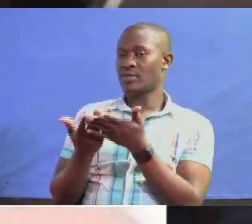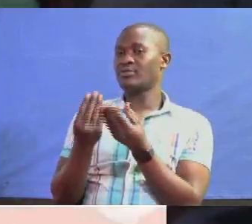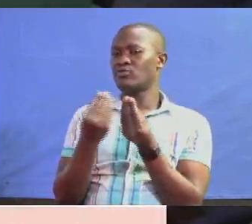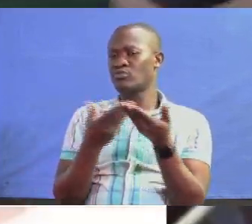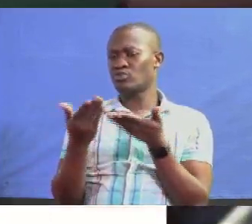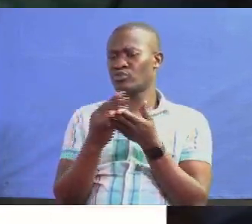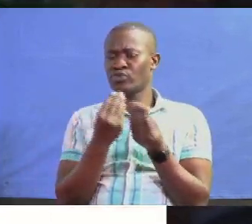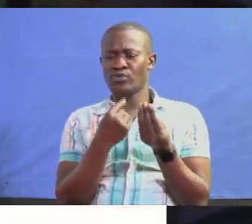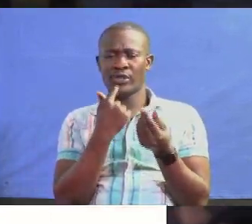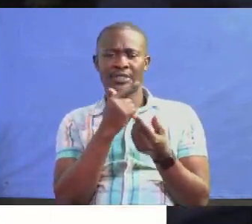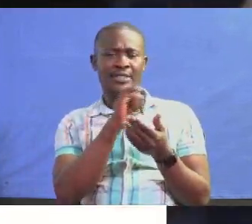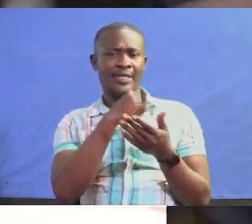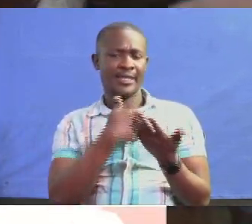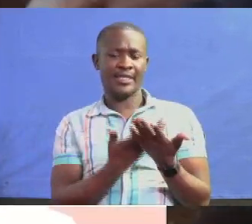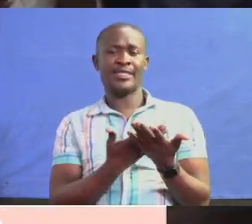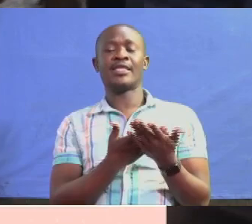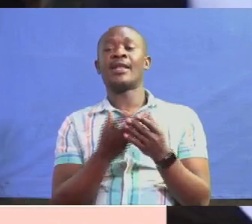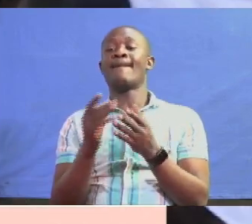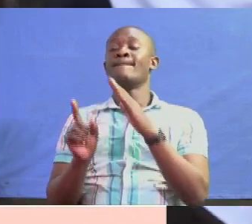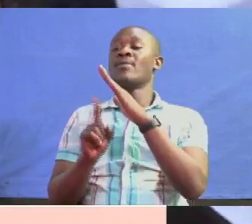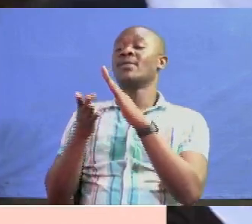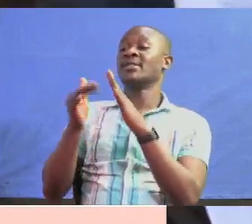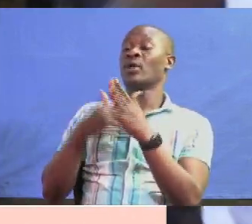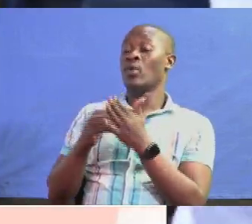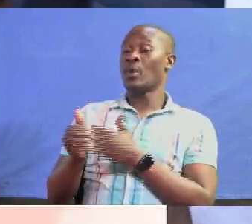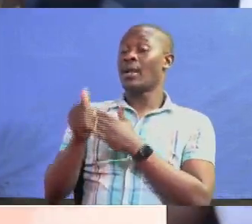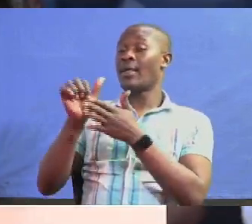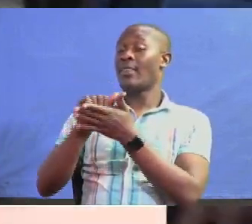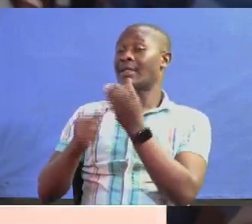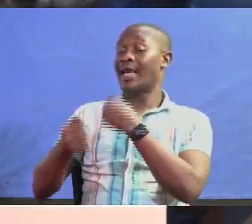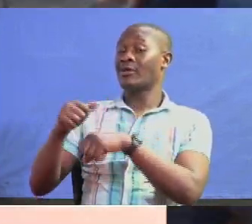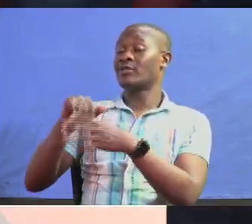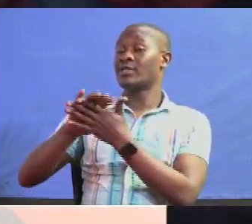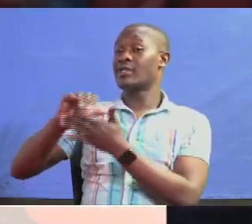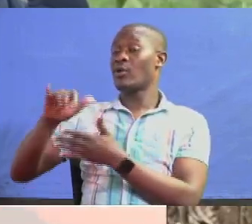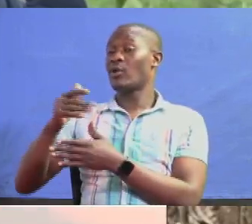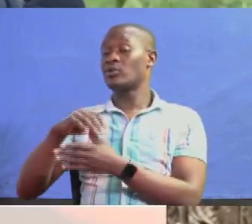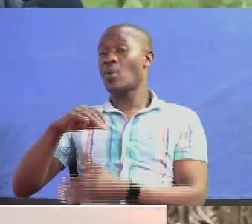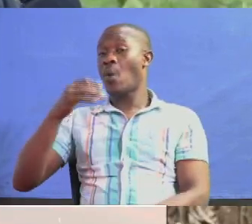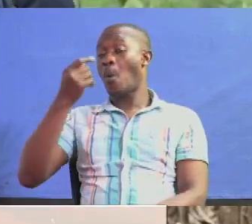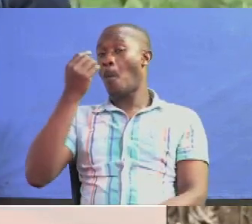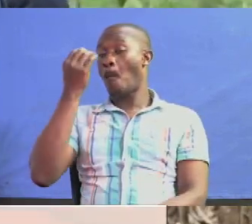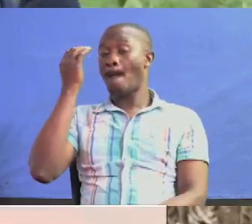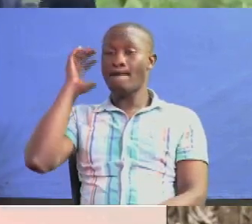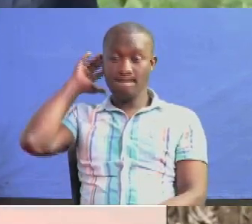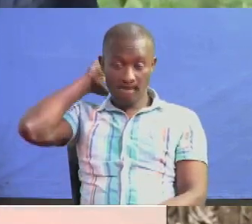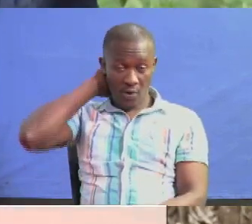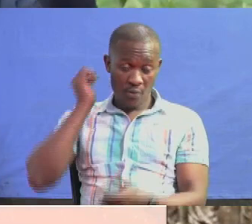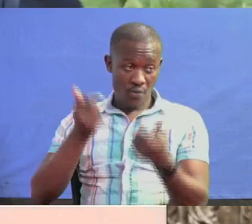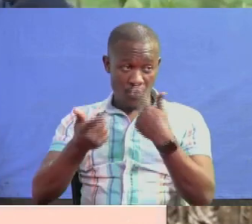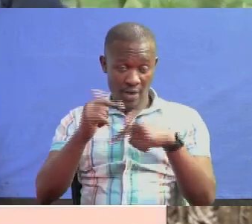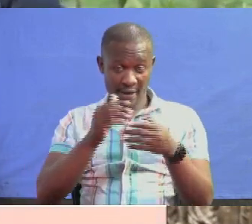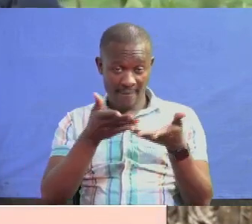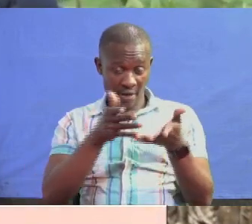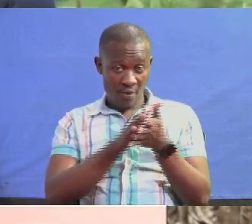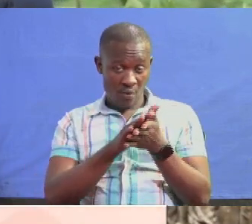ndogo, alieleza kuwa wizara yake itaongoza zoezi hii katika kaunti ya Murang'a. We've come here for a very